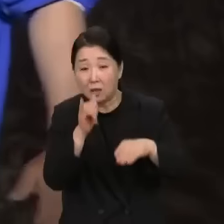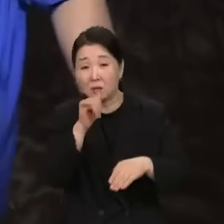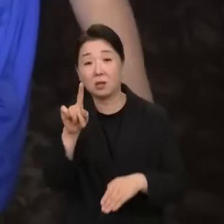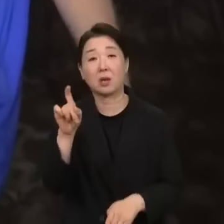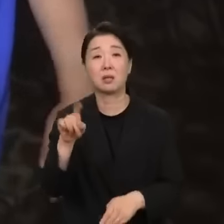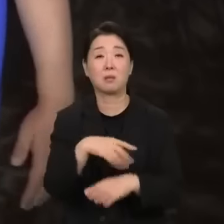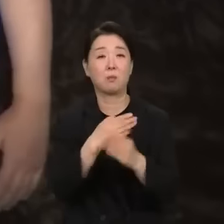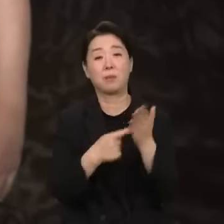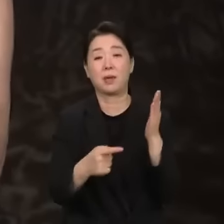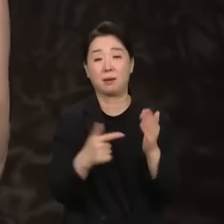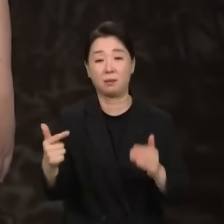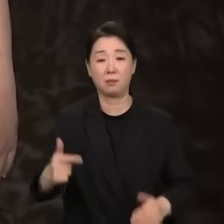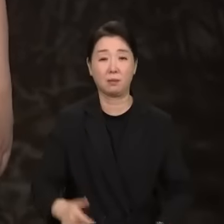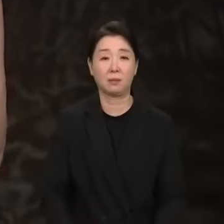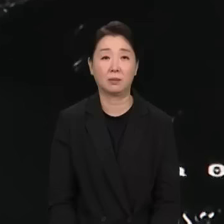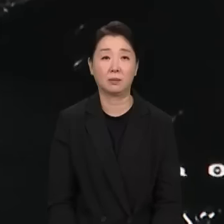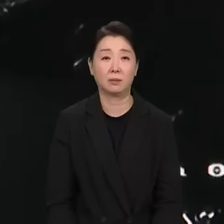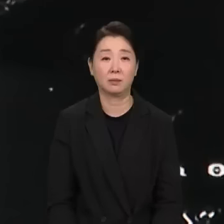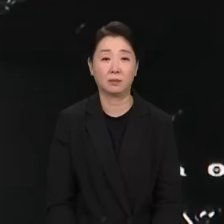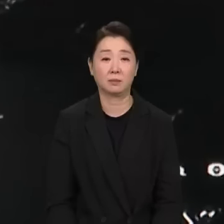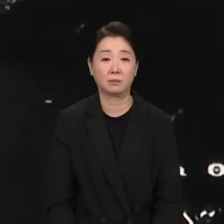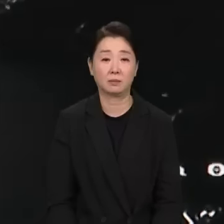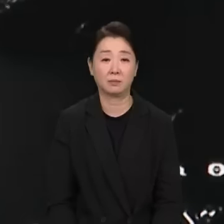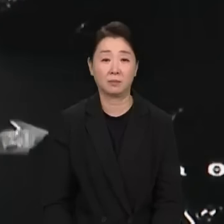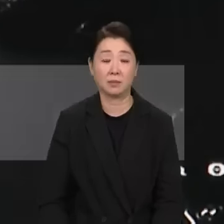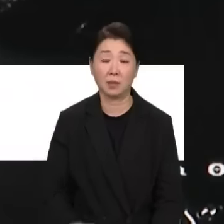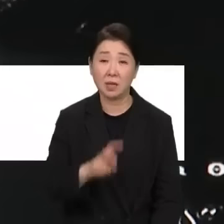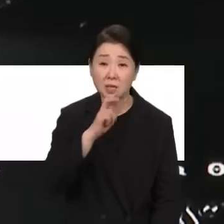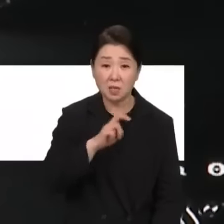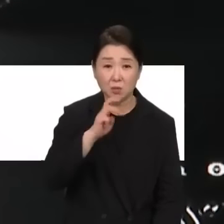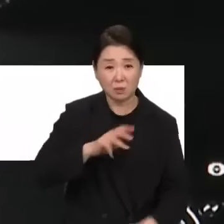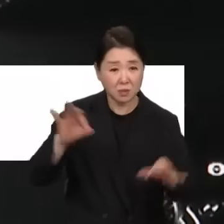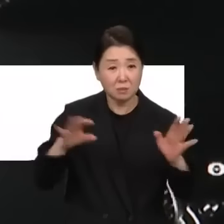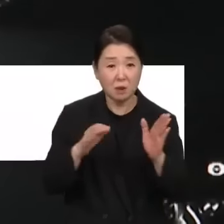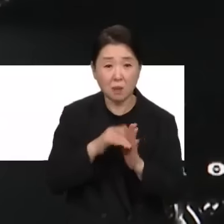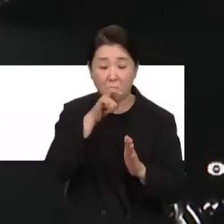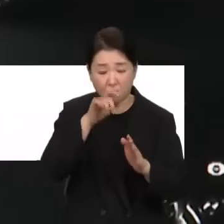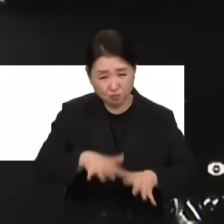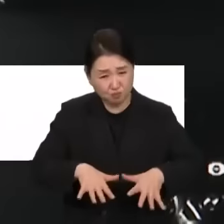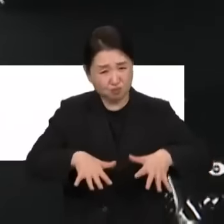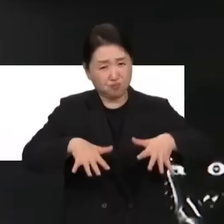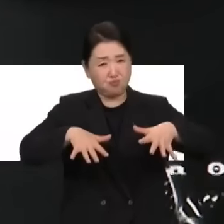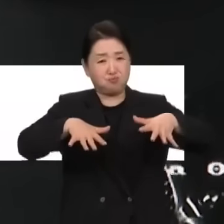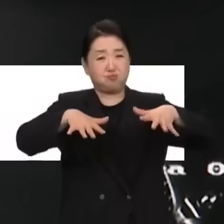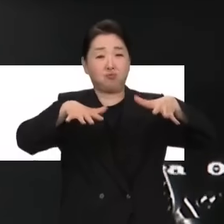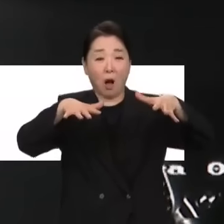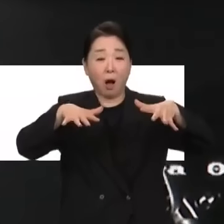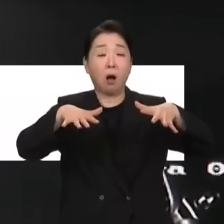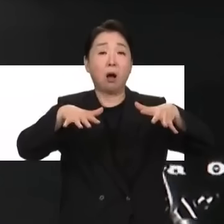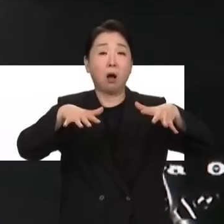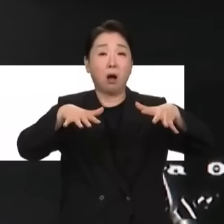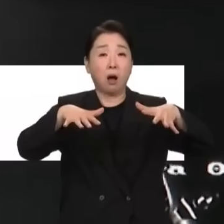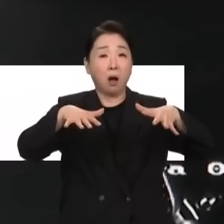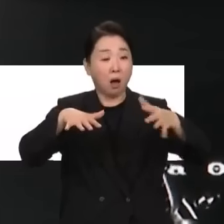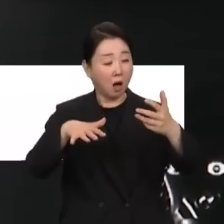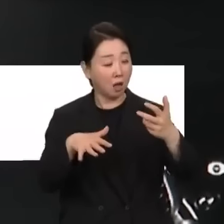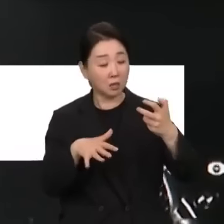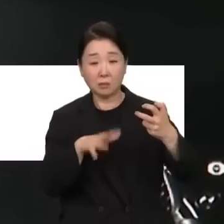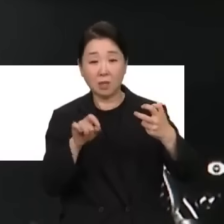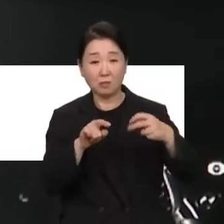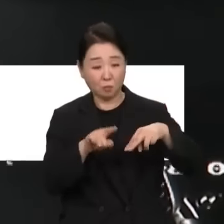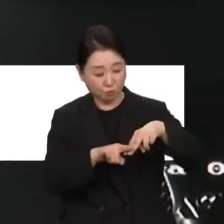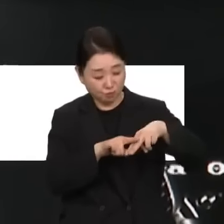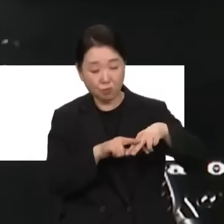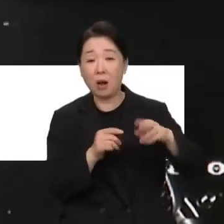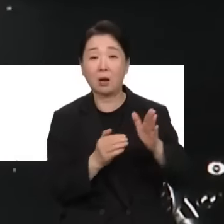11대가 피해를 입었습니다. 20분에서 30분 사이에 이렇게 물이 한 지하수에 한 70cm 정도 잡고요,